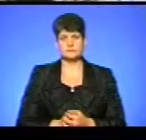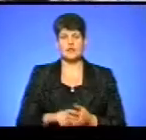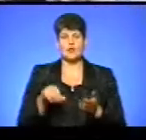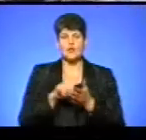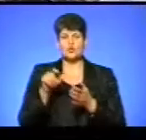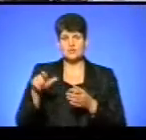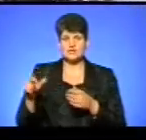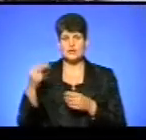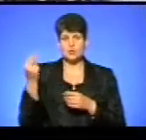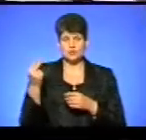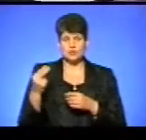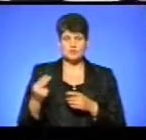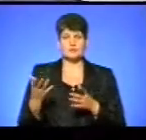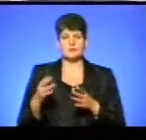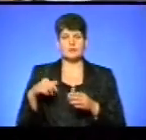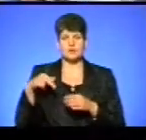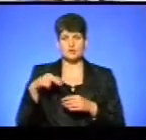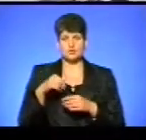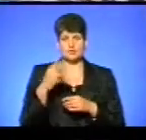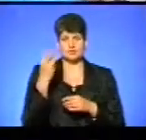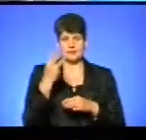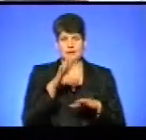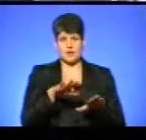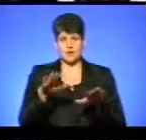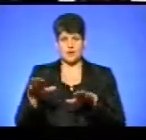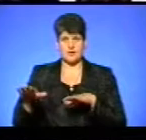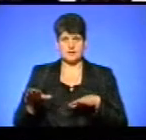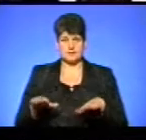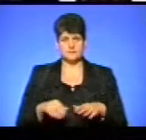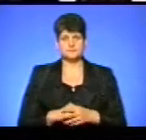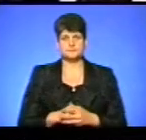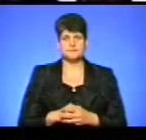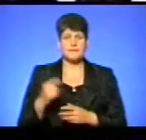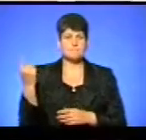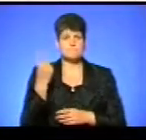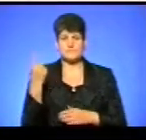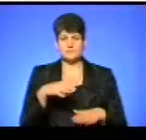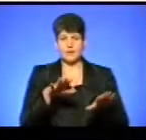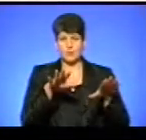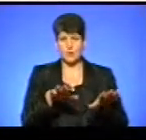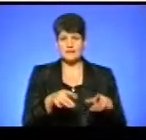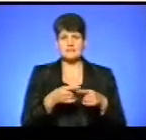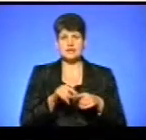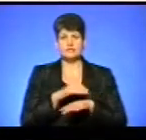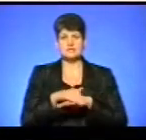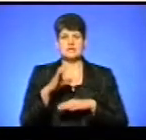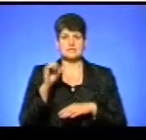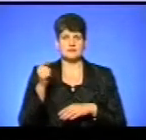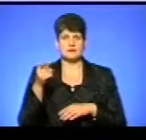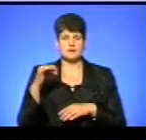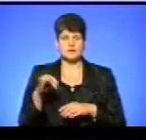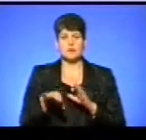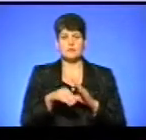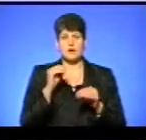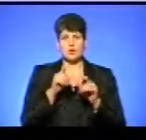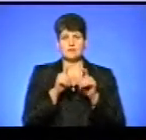Учасники з художниками-наставниками йдуть на 3 локації. Перша локація – вулиця Сагайдачного. Учні обирають